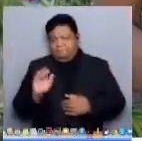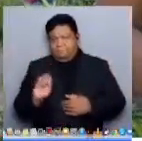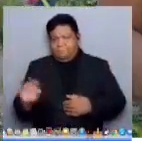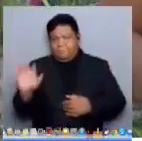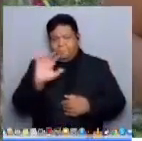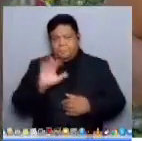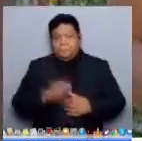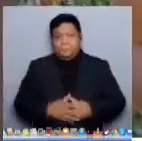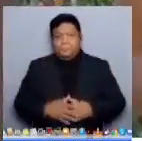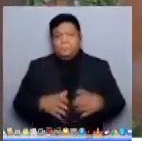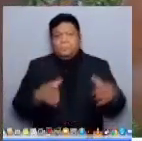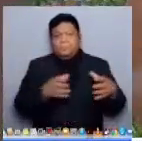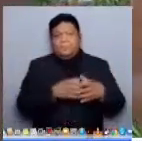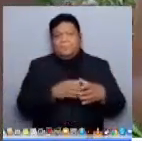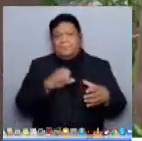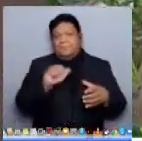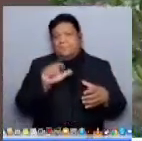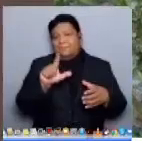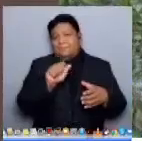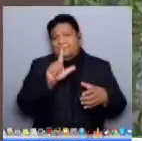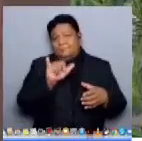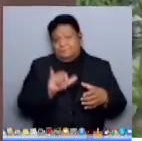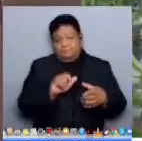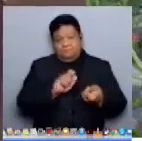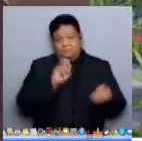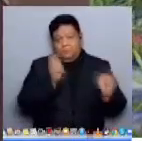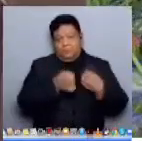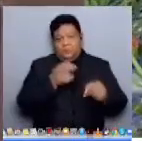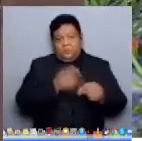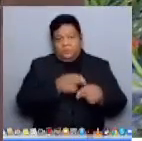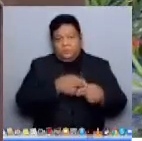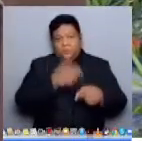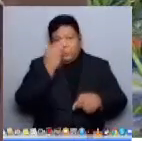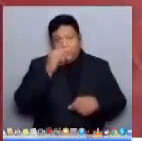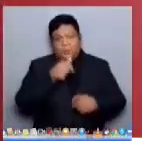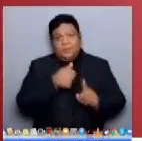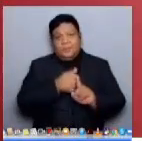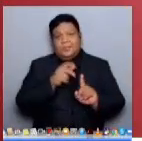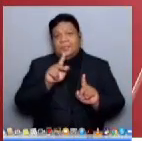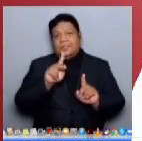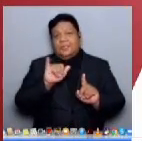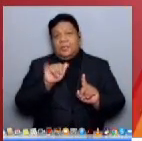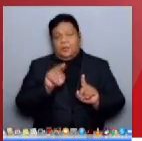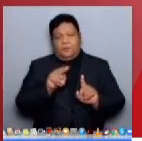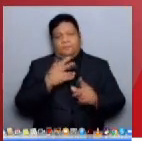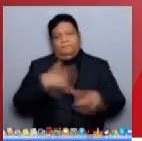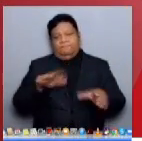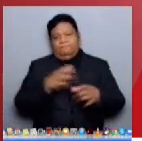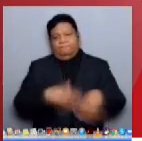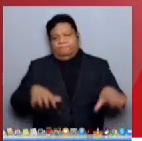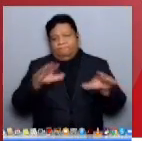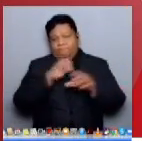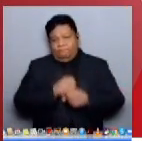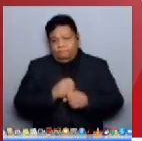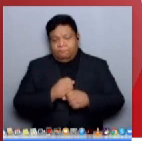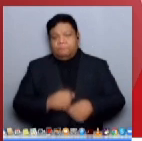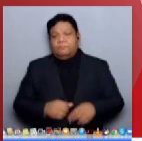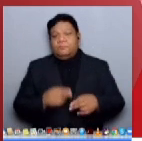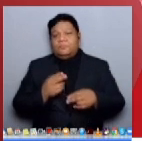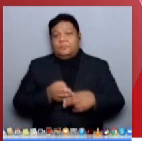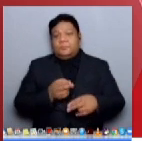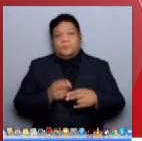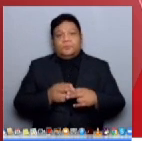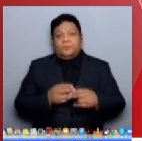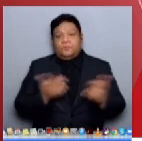Lily. Matapos umalis sa grupo ang frontman nitong si Kian Cipriano. Lily Music na ang pangalan ng Facebook page ng